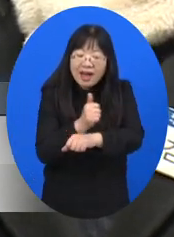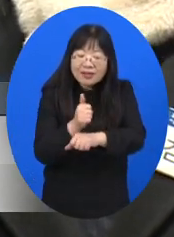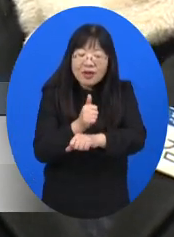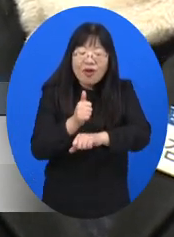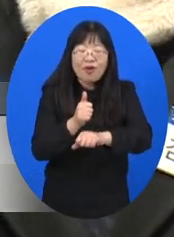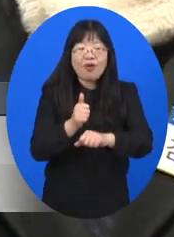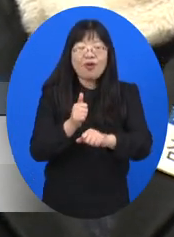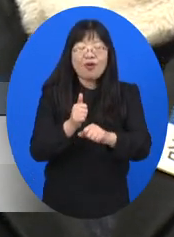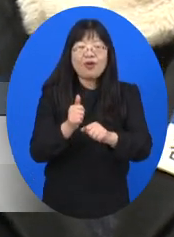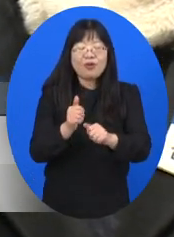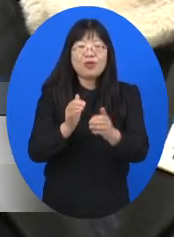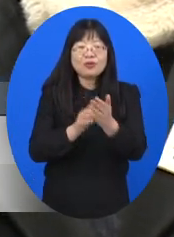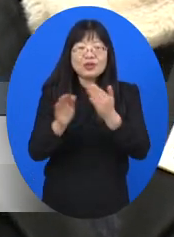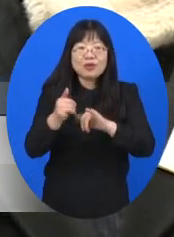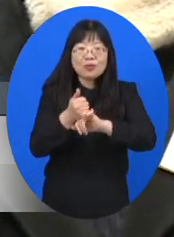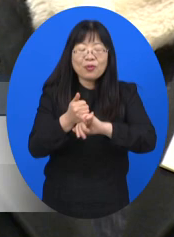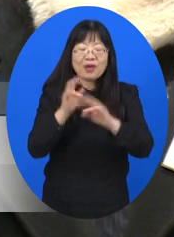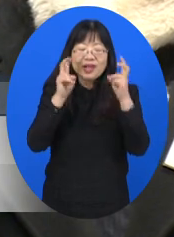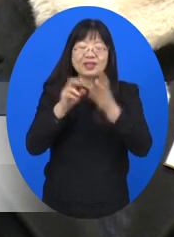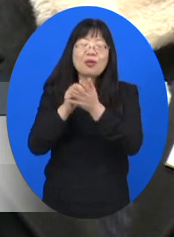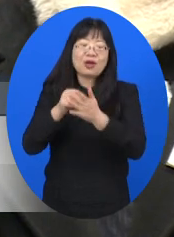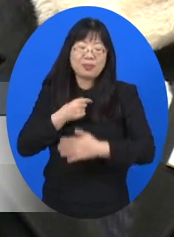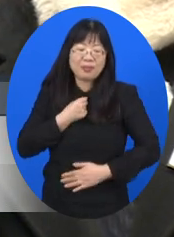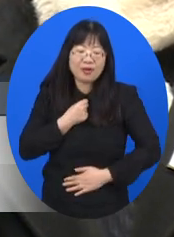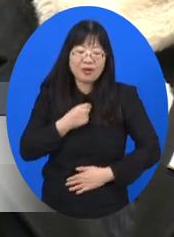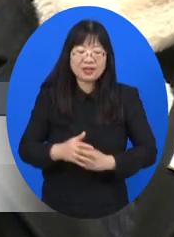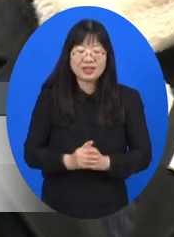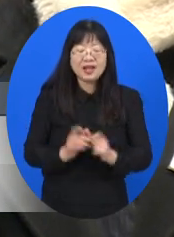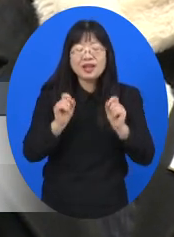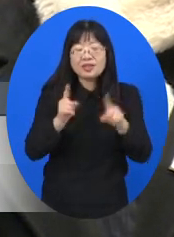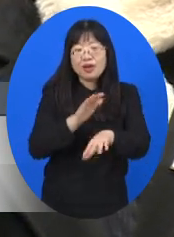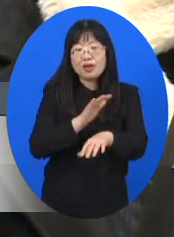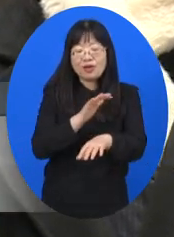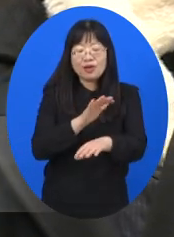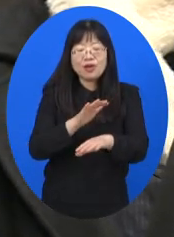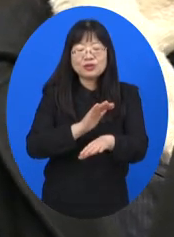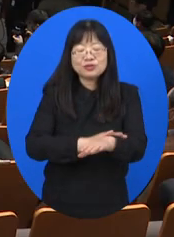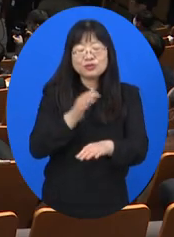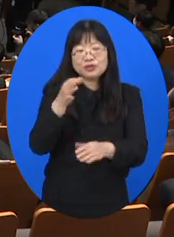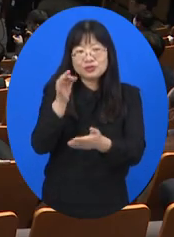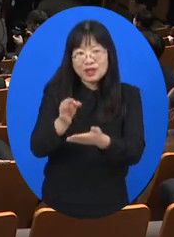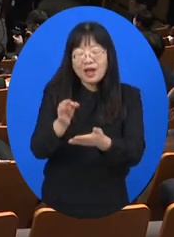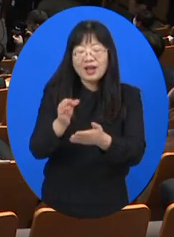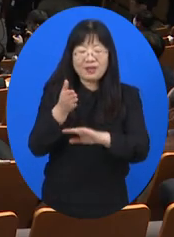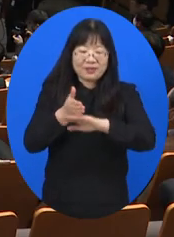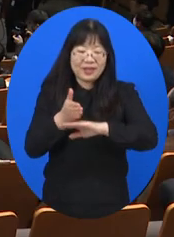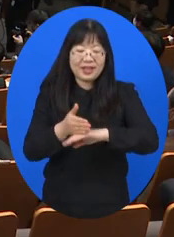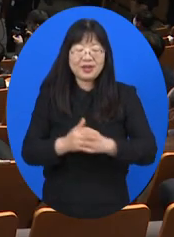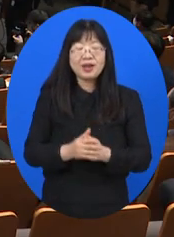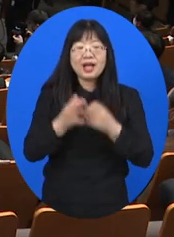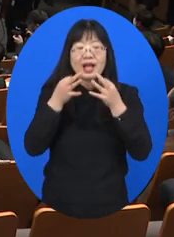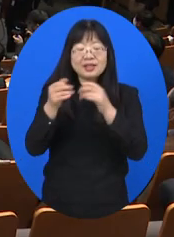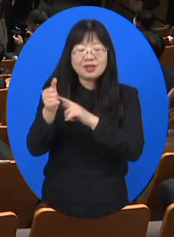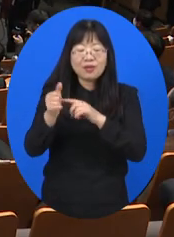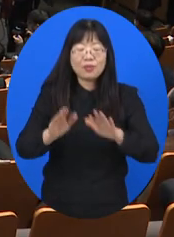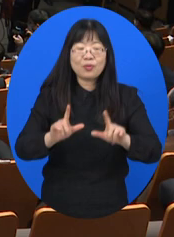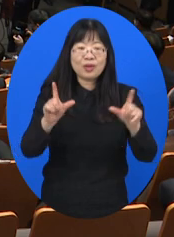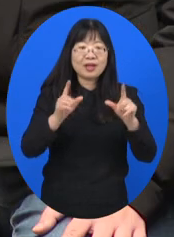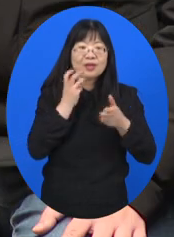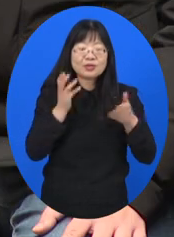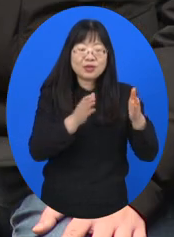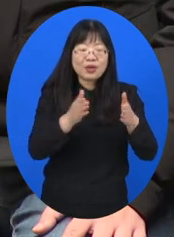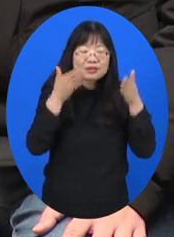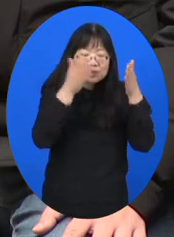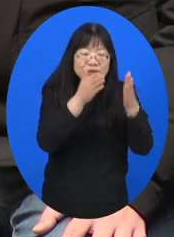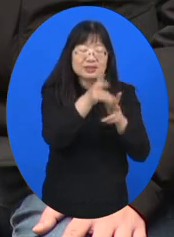회사에 가고 이봐요 기회수당 수단을 감사합니다. 이어 김 지사는 올해 경기도의